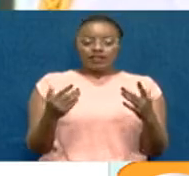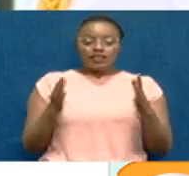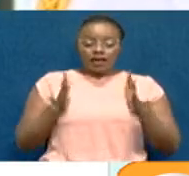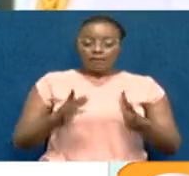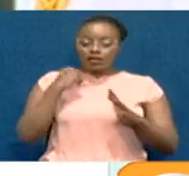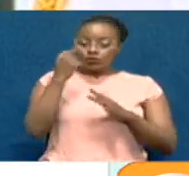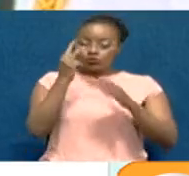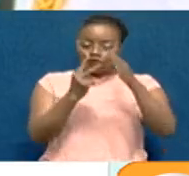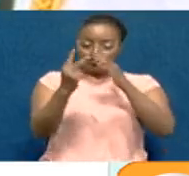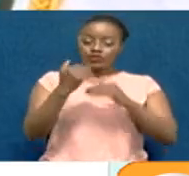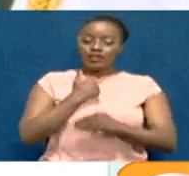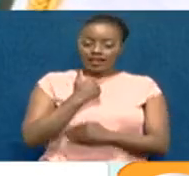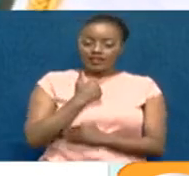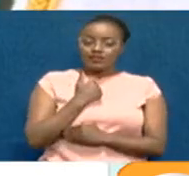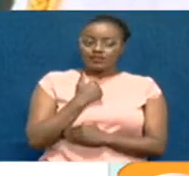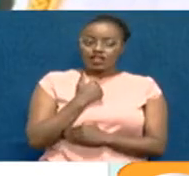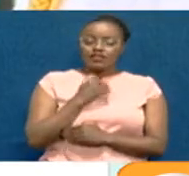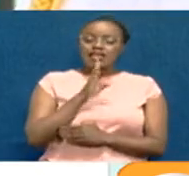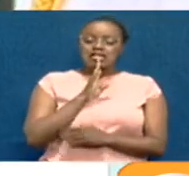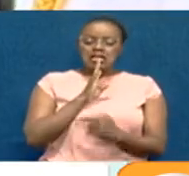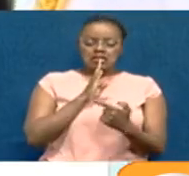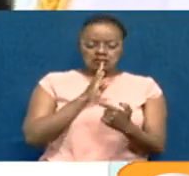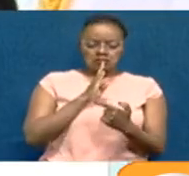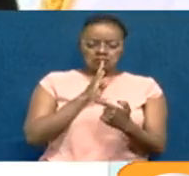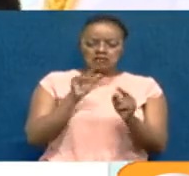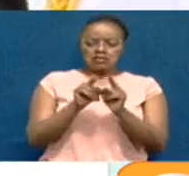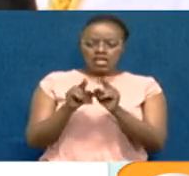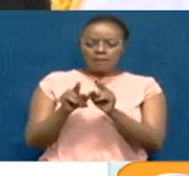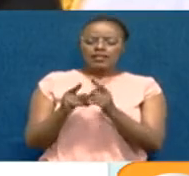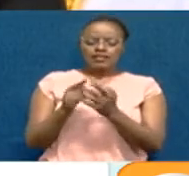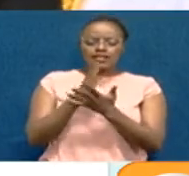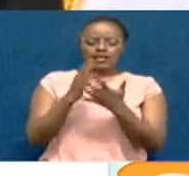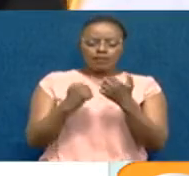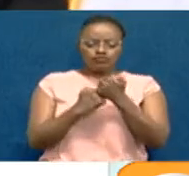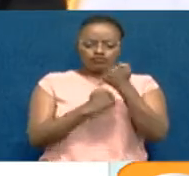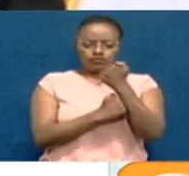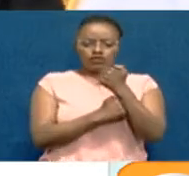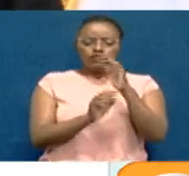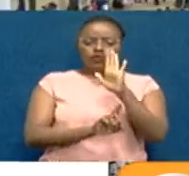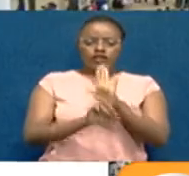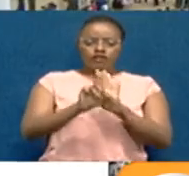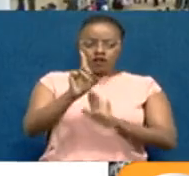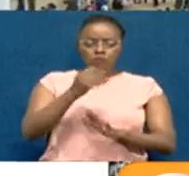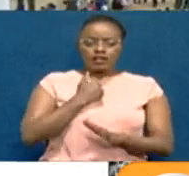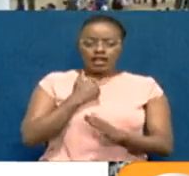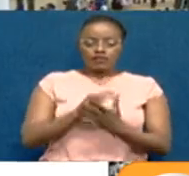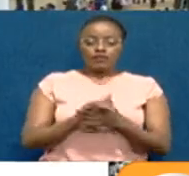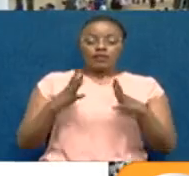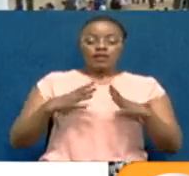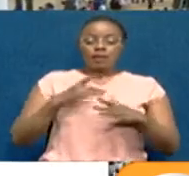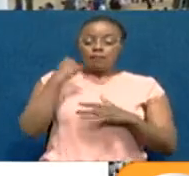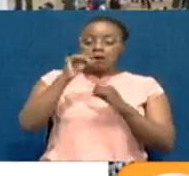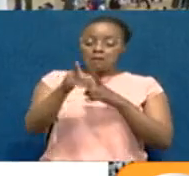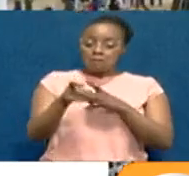visionary administration, debt is a catalyst for rapid development. Wakosoaji wa Rais